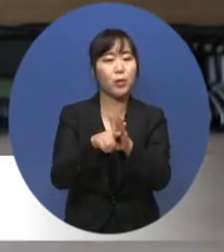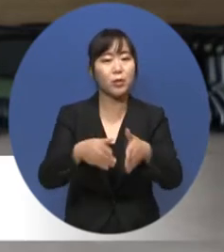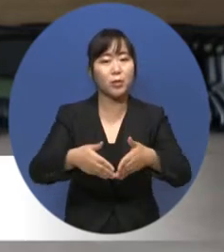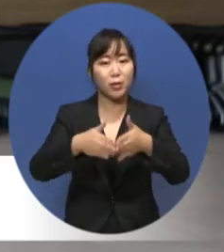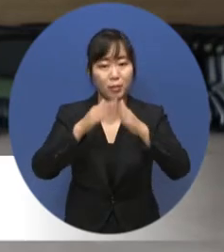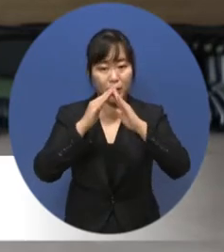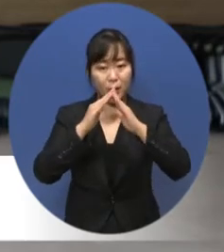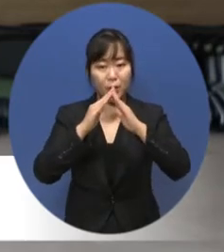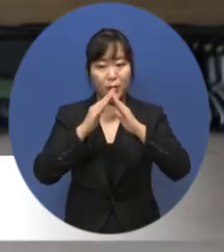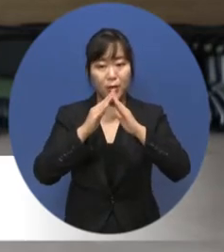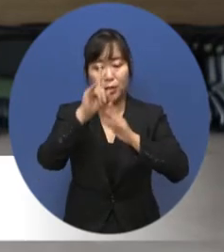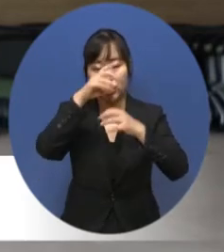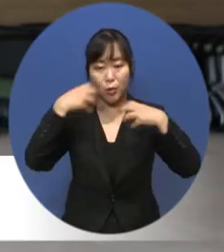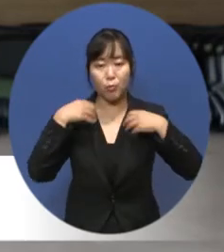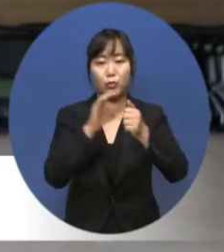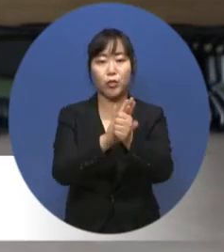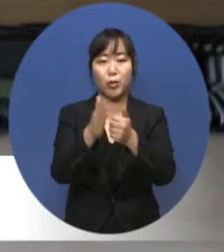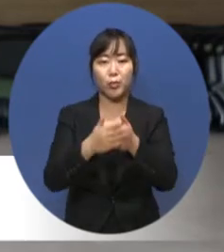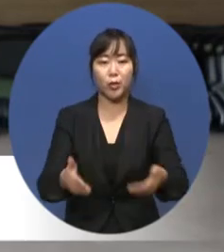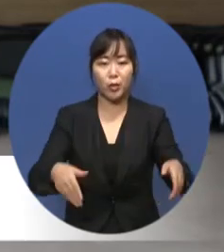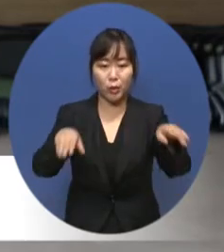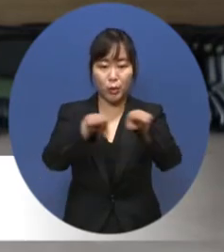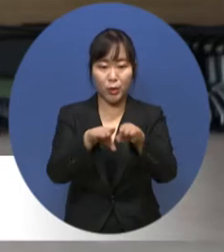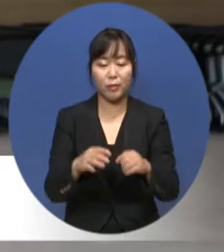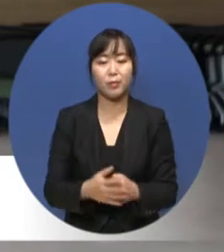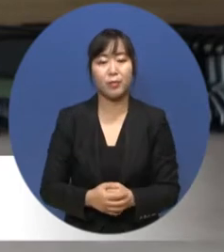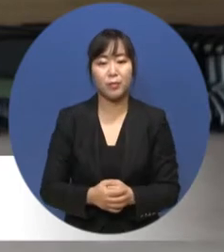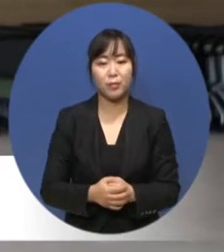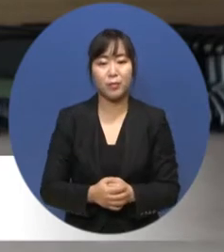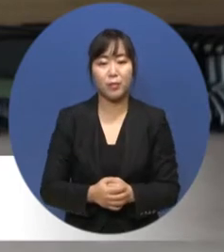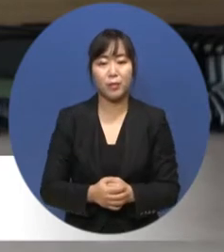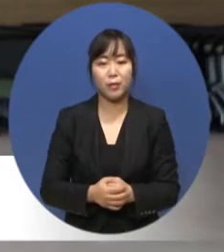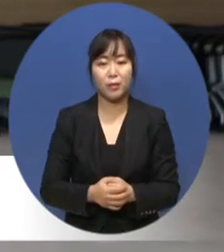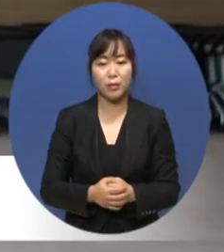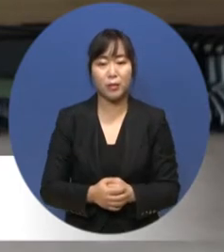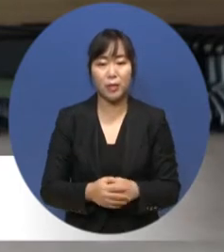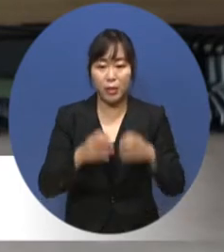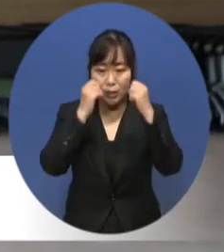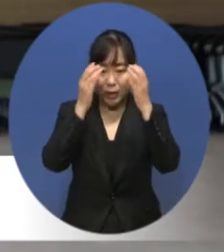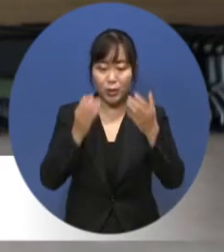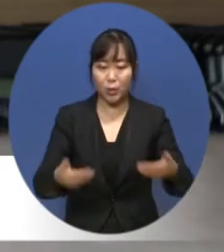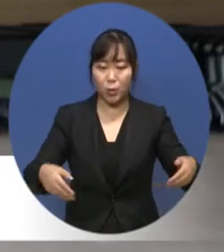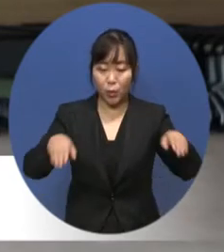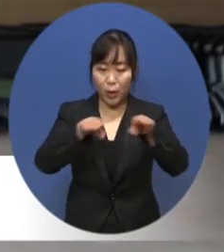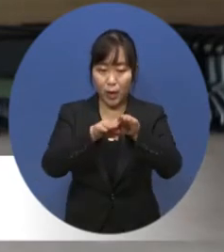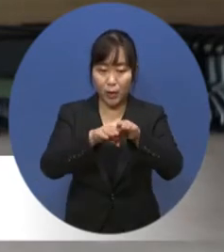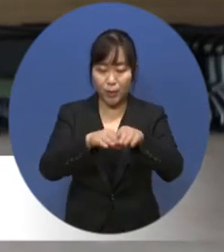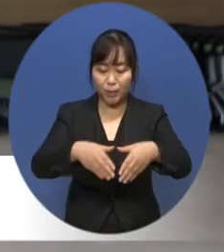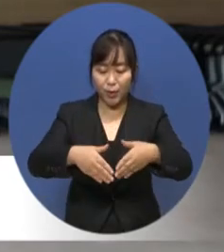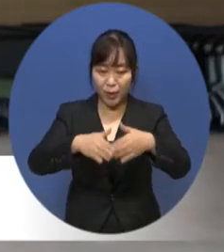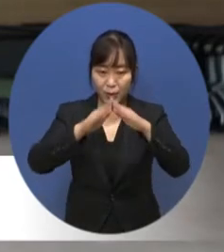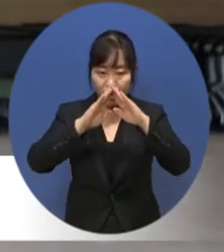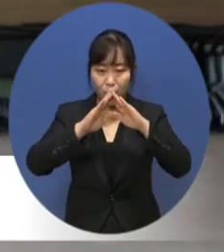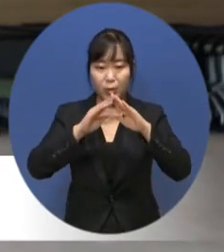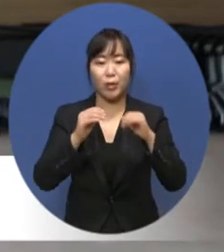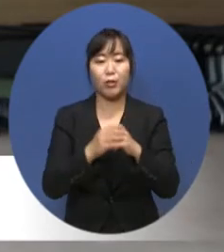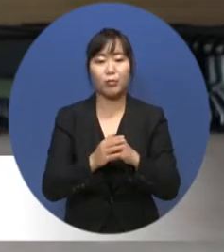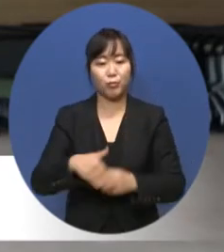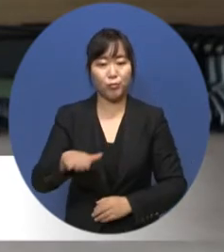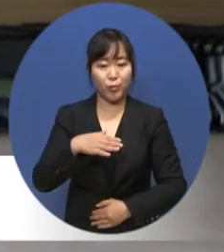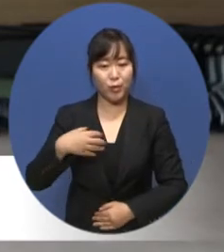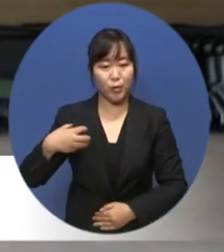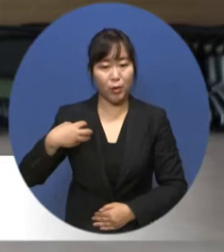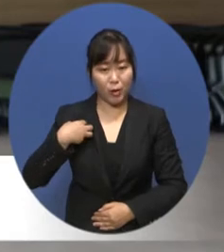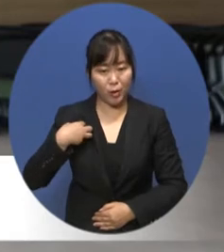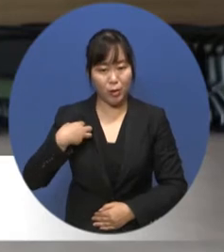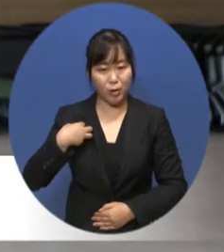설립된 정부협력기관이라고 말씀드릴 수 있습니다. 저희가 신회관이 준공되면서 저희의 그